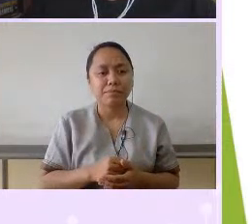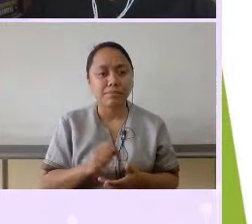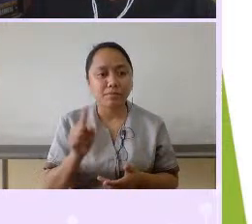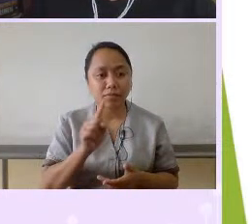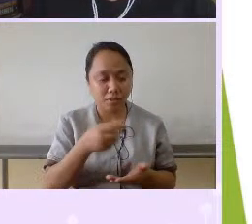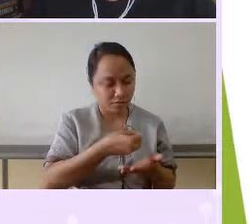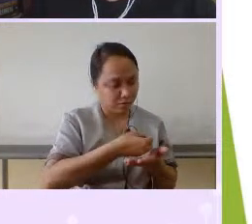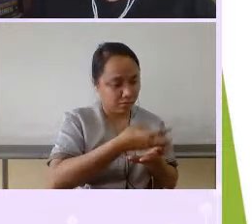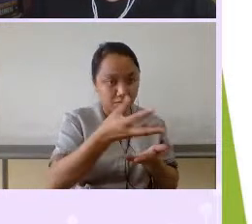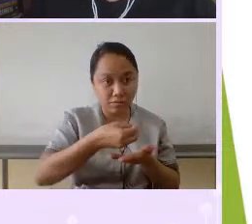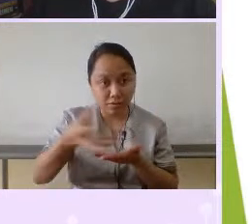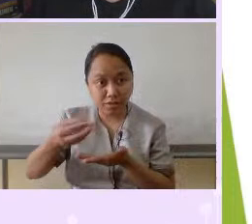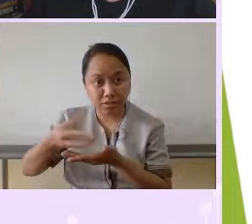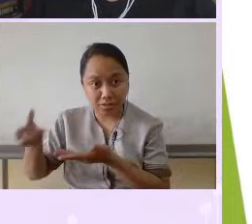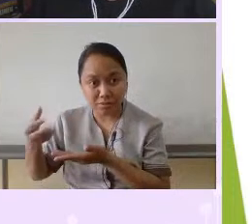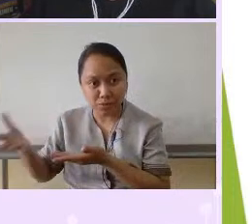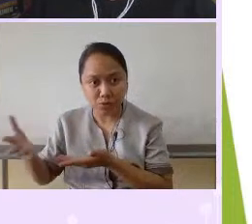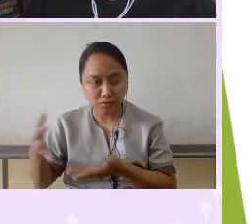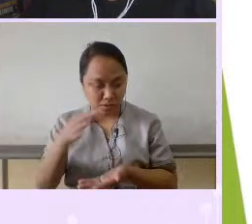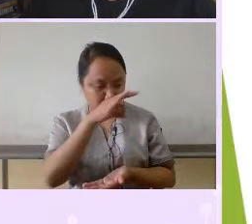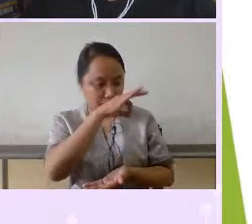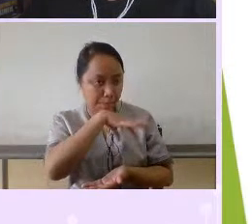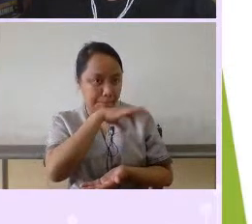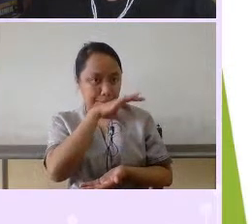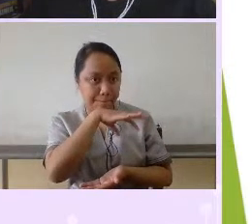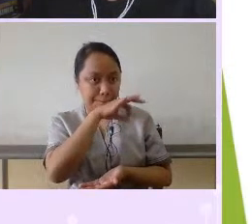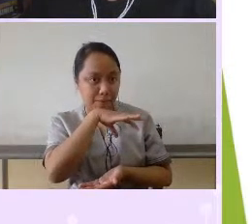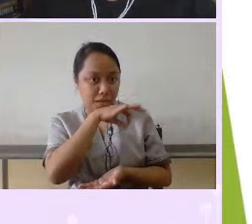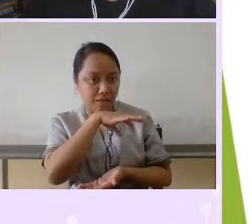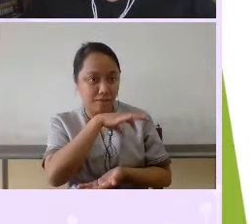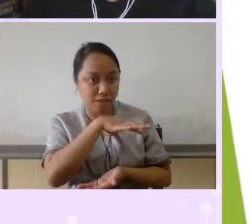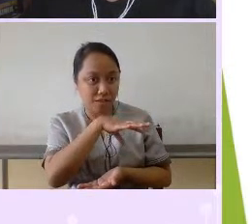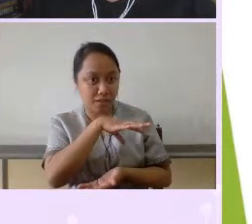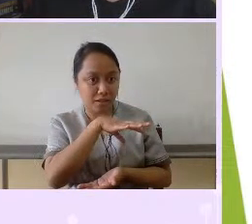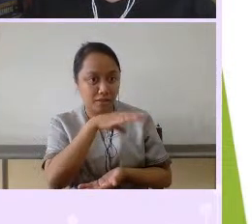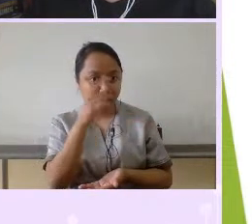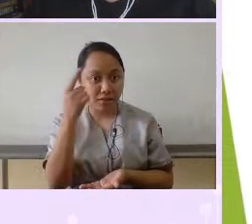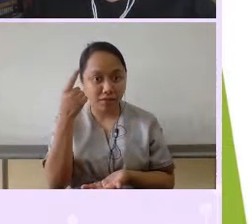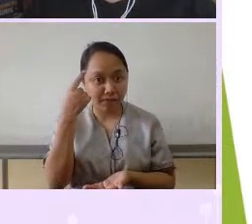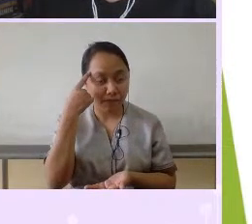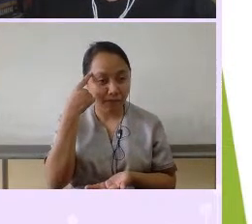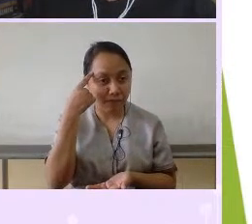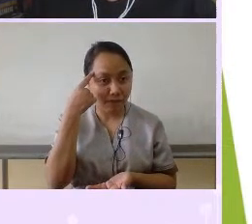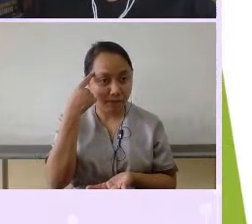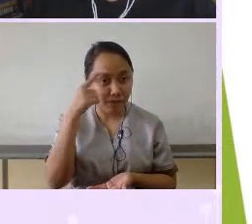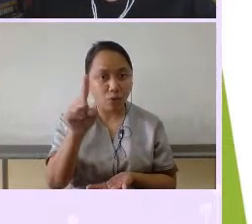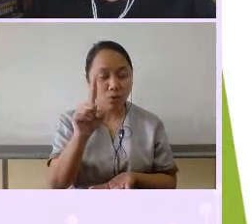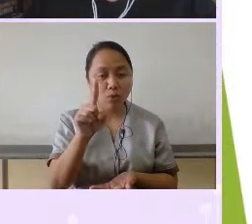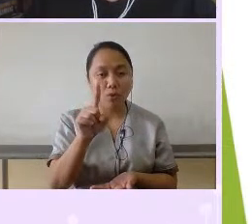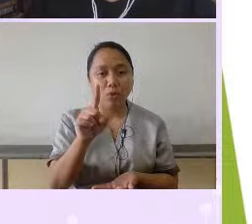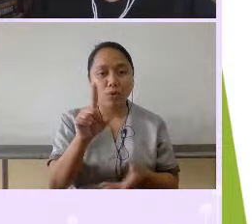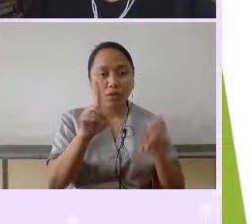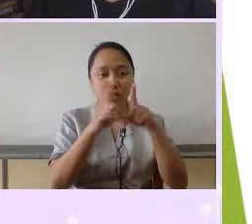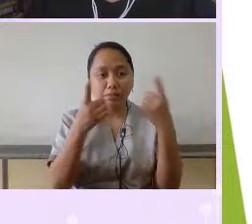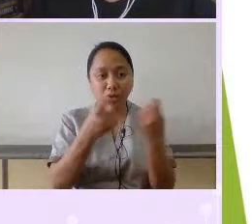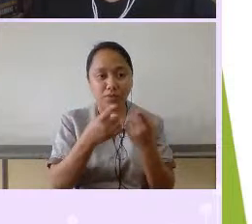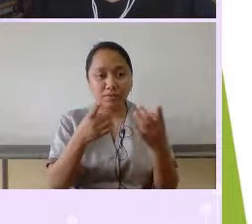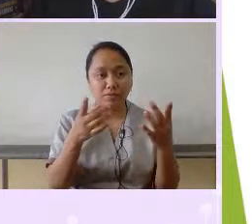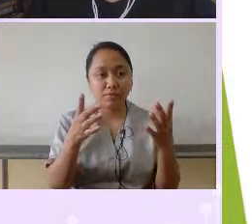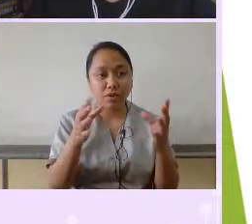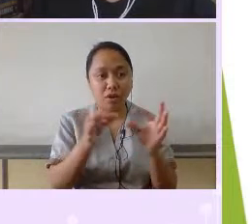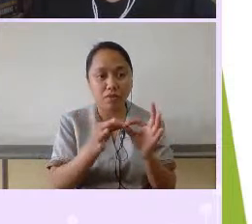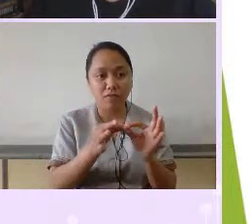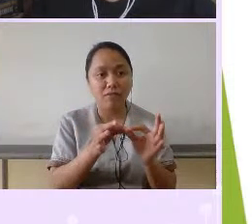pag-distribute po ng mga beneficyo sa Department of Agriculture, kunyari, example po ay